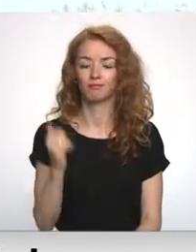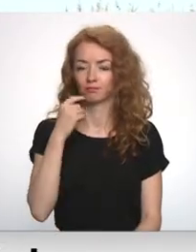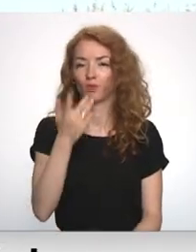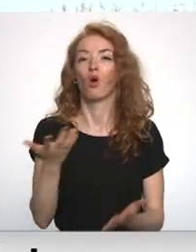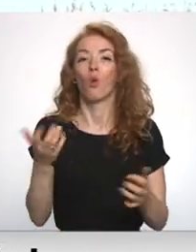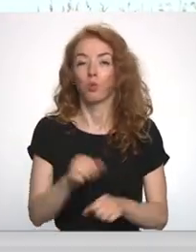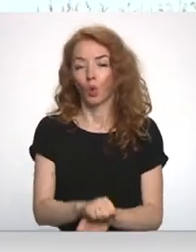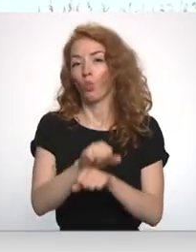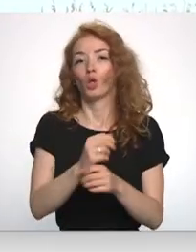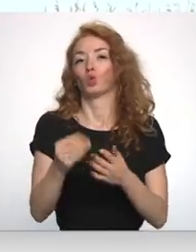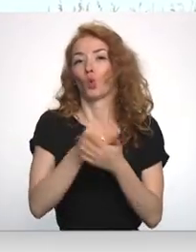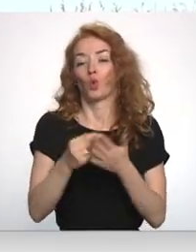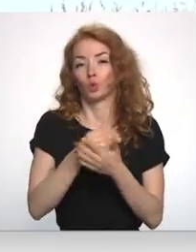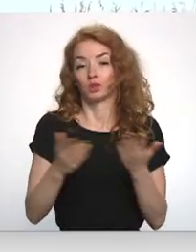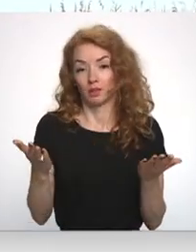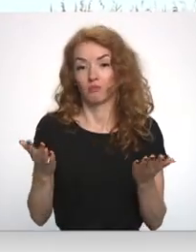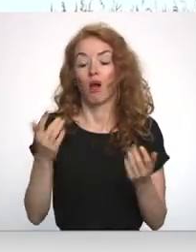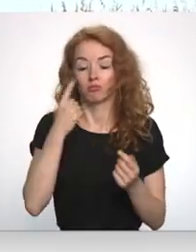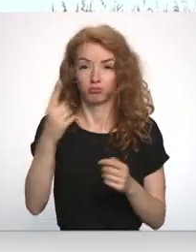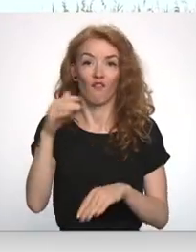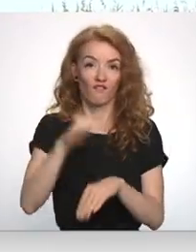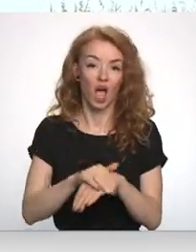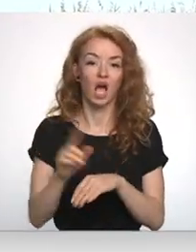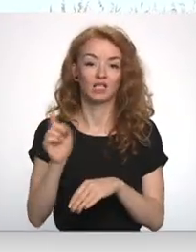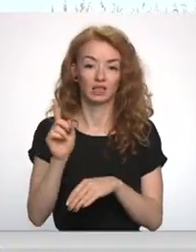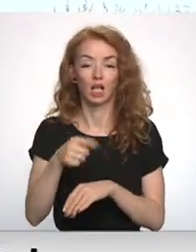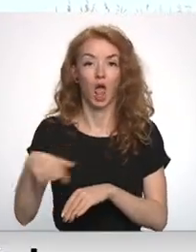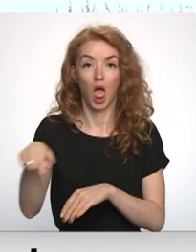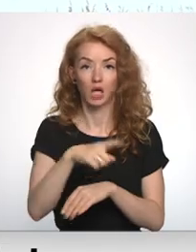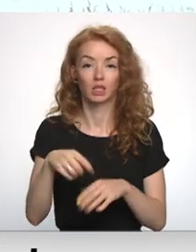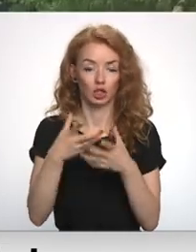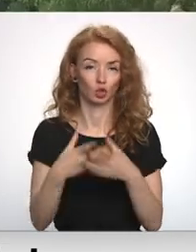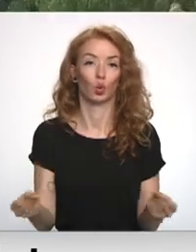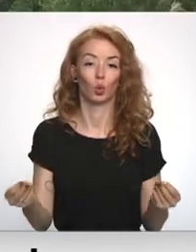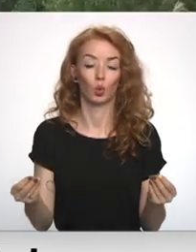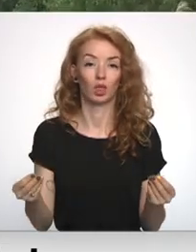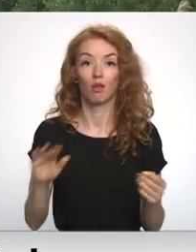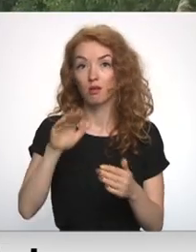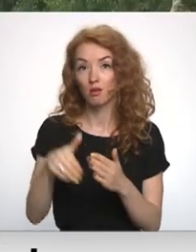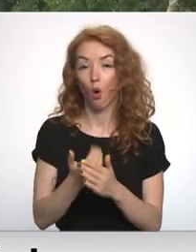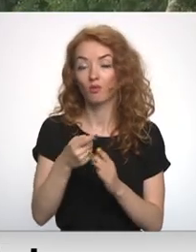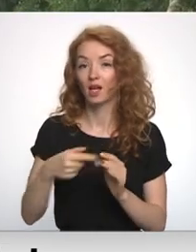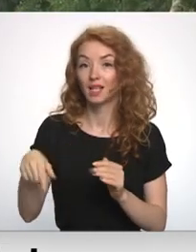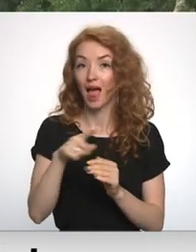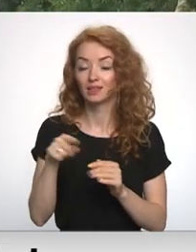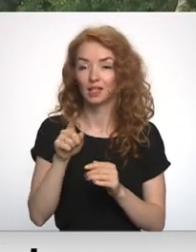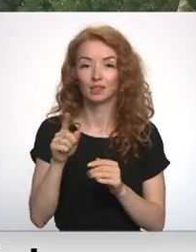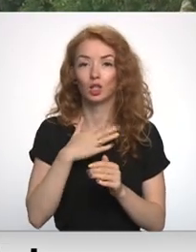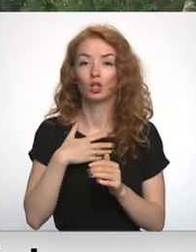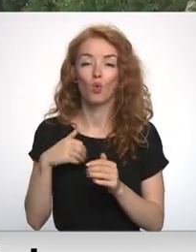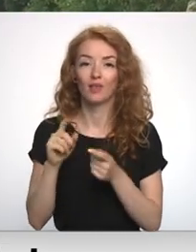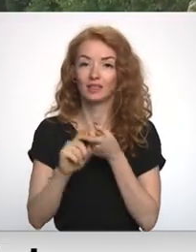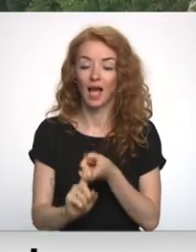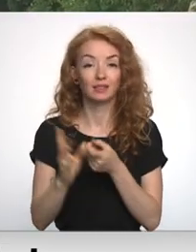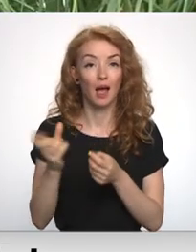Ko nozīm protesti? Fakti de facto ir. Saprotiet, ka ezers iet zudumā, jā. Jaunais ezers ir cieši saistīts ar